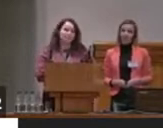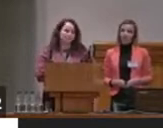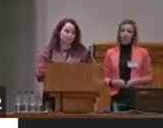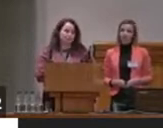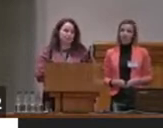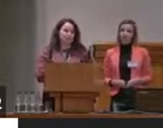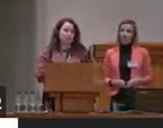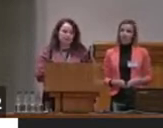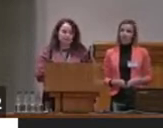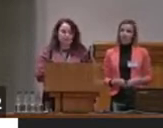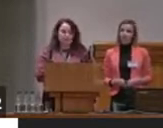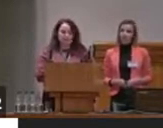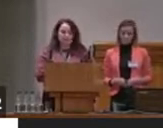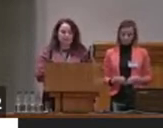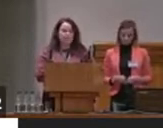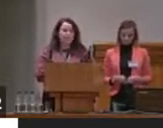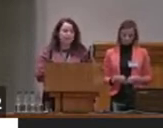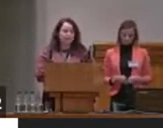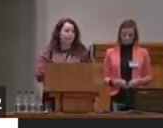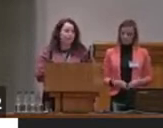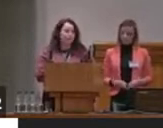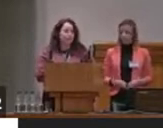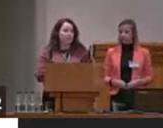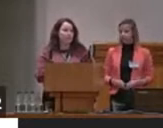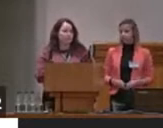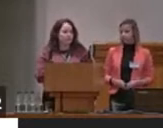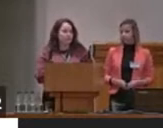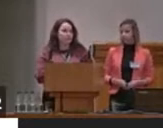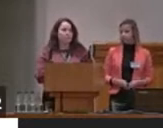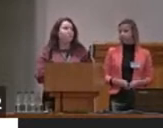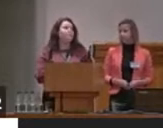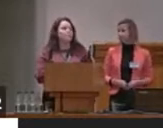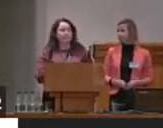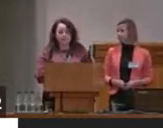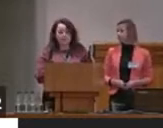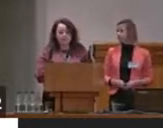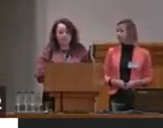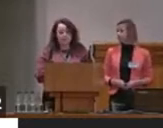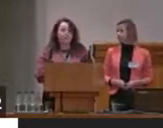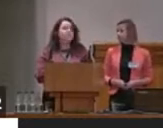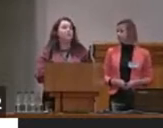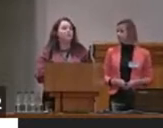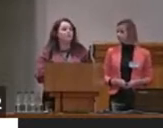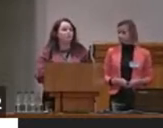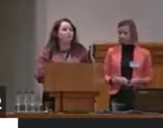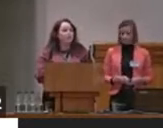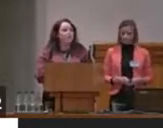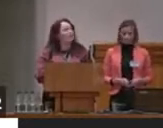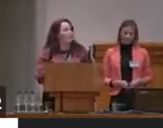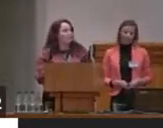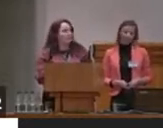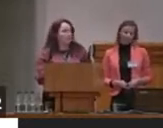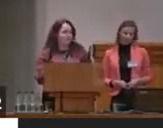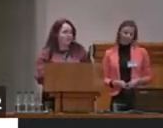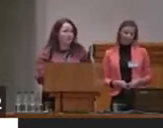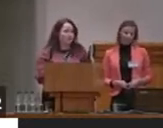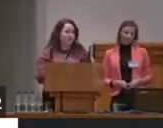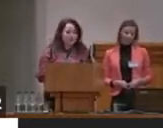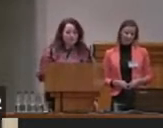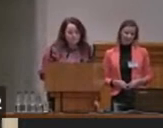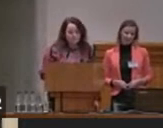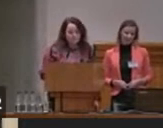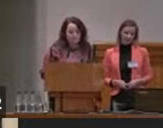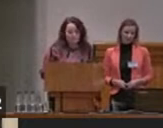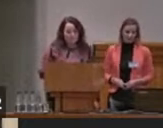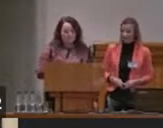lata będą służyły kolejnym pokoleniom i są udostępnione dzięki temu bez barier i ograniczeń w Pomorskiej Bibliotece